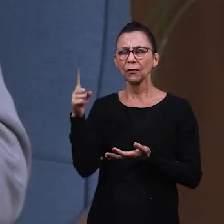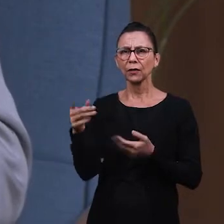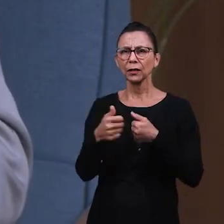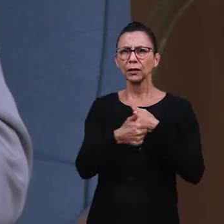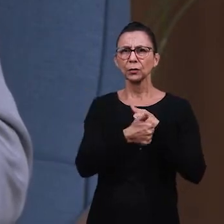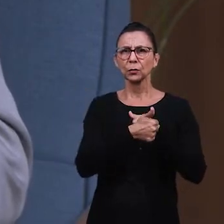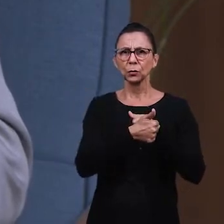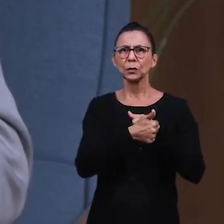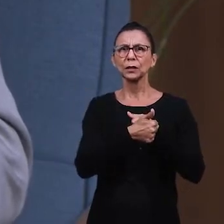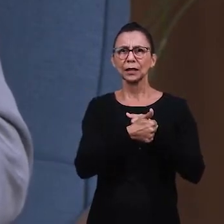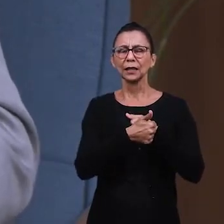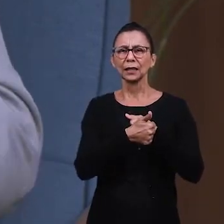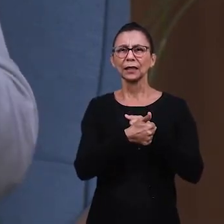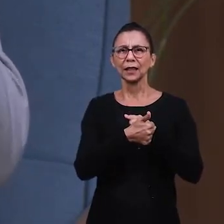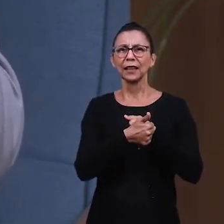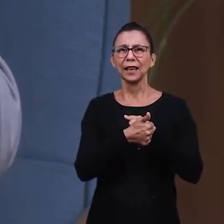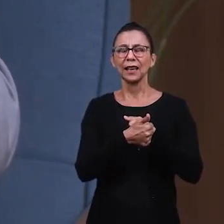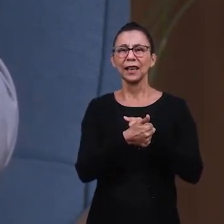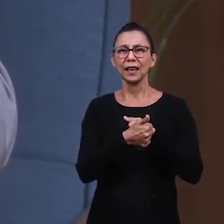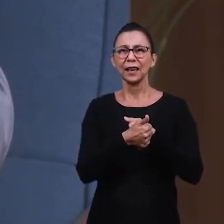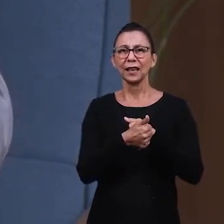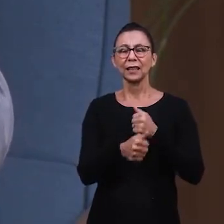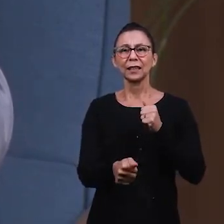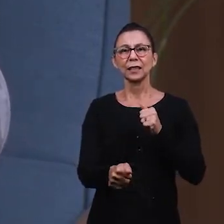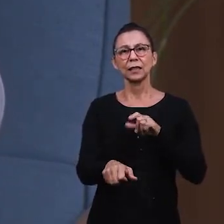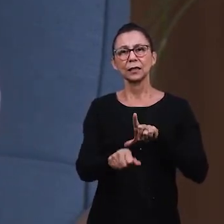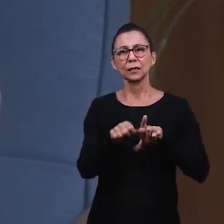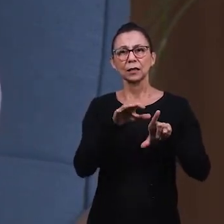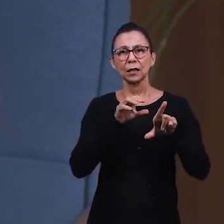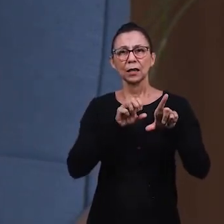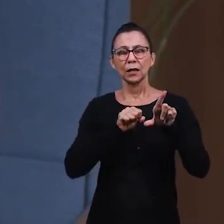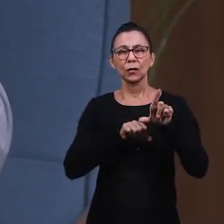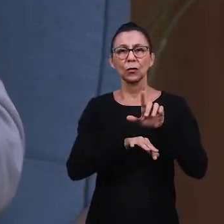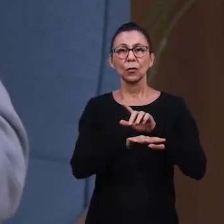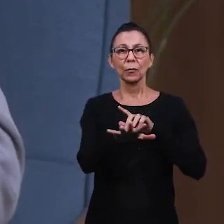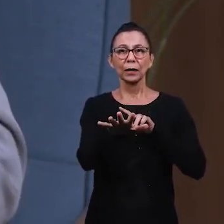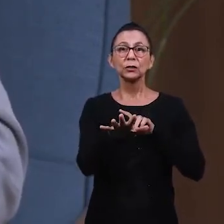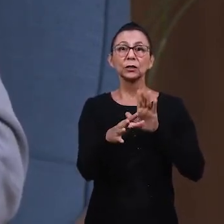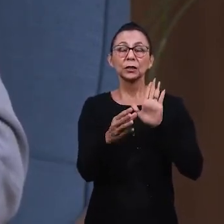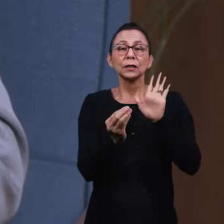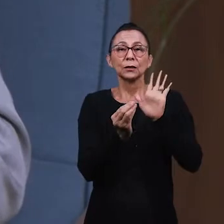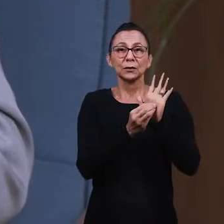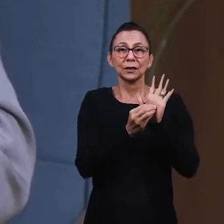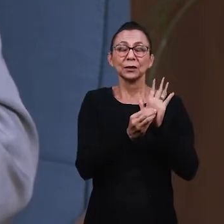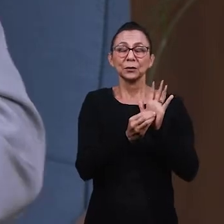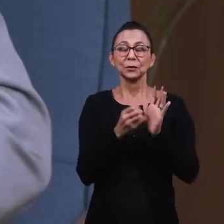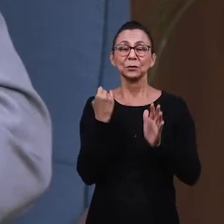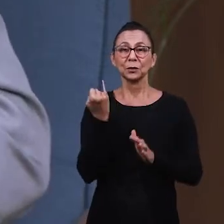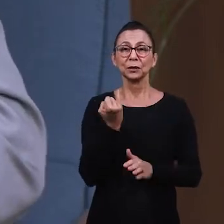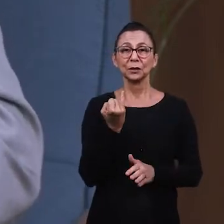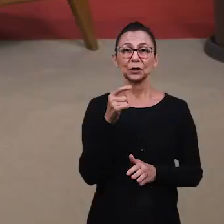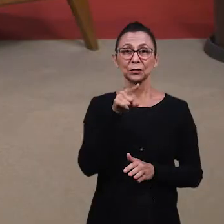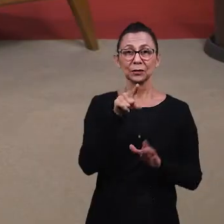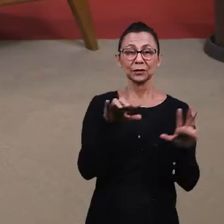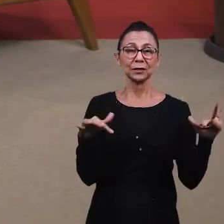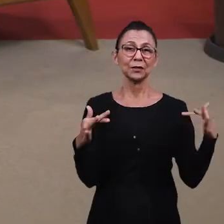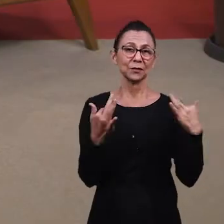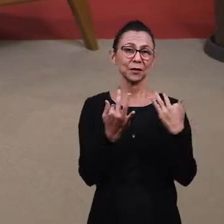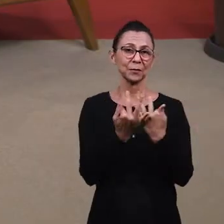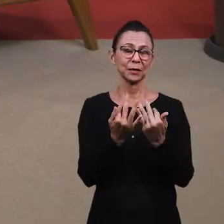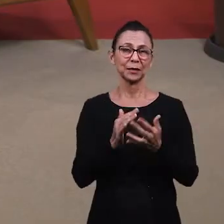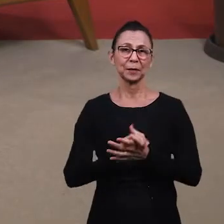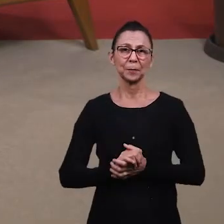YouTube. Accédez à notre canal, likez et partagez les contenus qui sont importants pour votre vie et pour votre